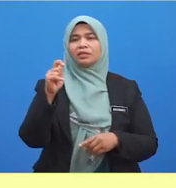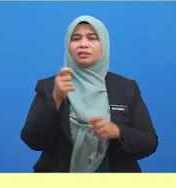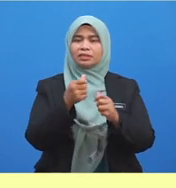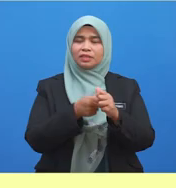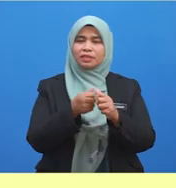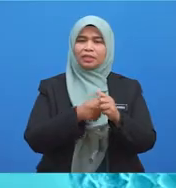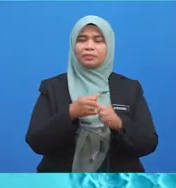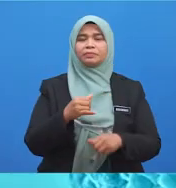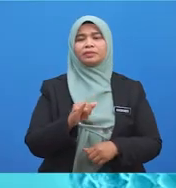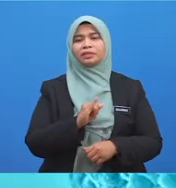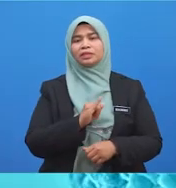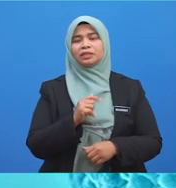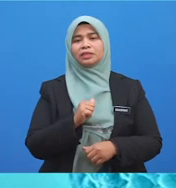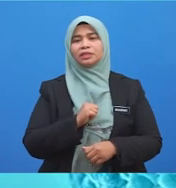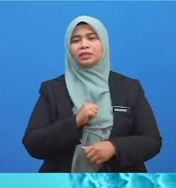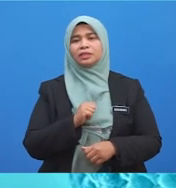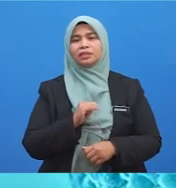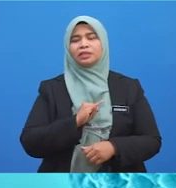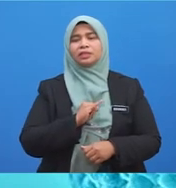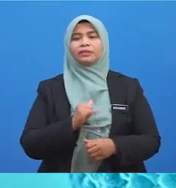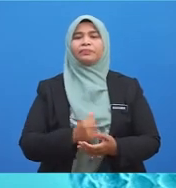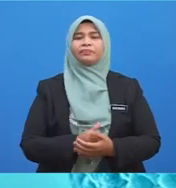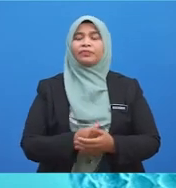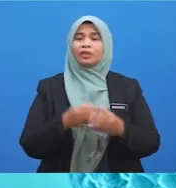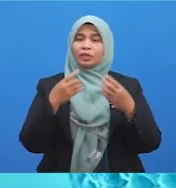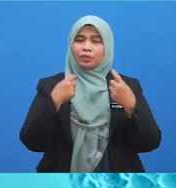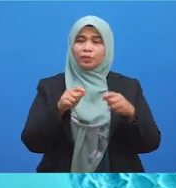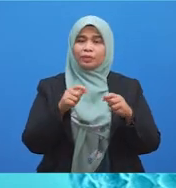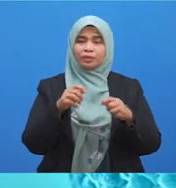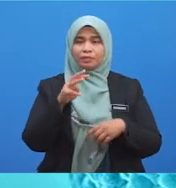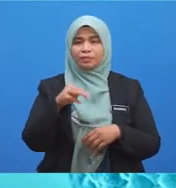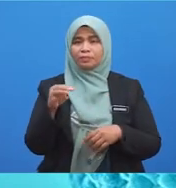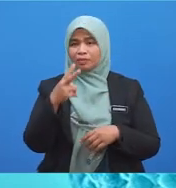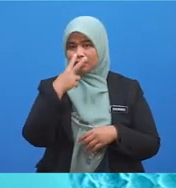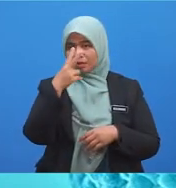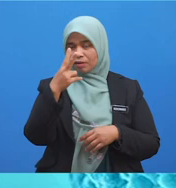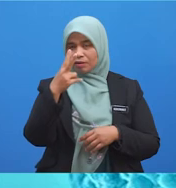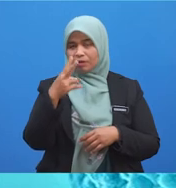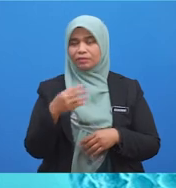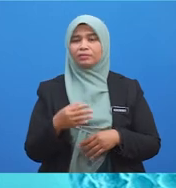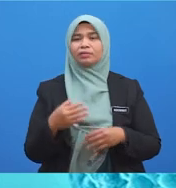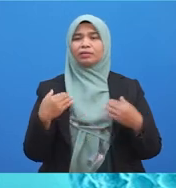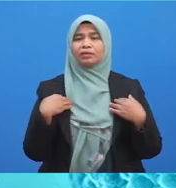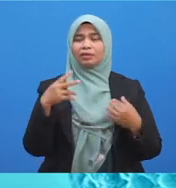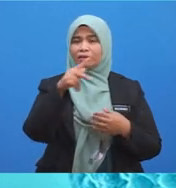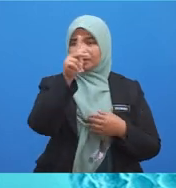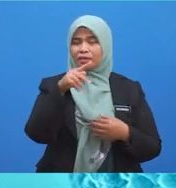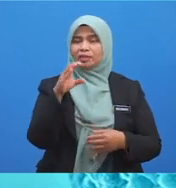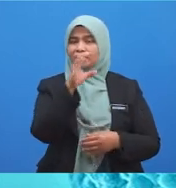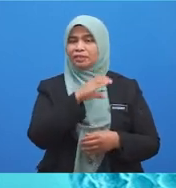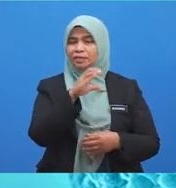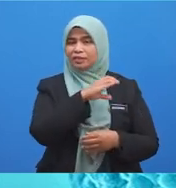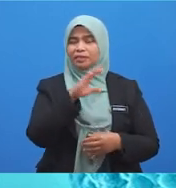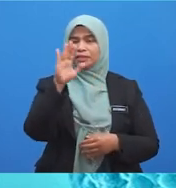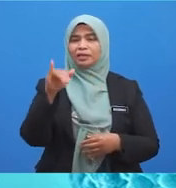individu. Cuba murid-murid perhatikan, adakah ciri-ciri yang ada pada anda